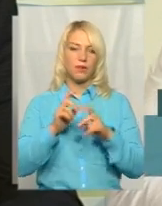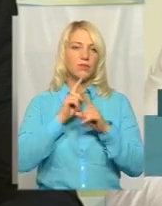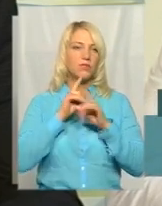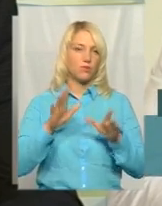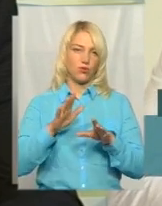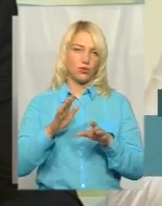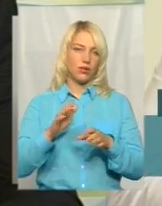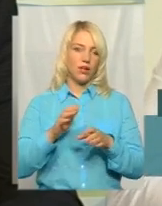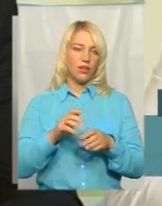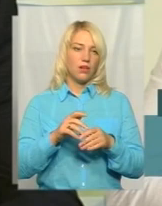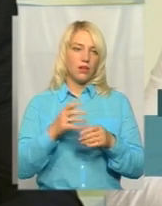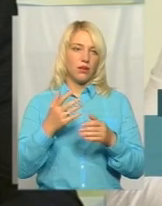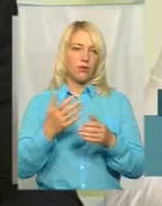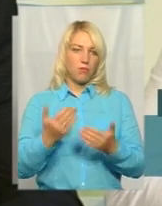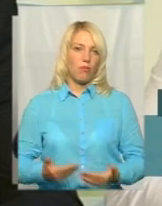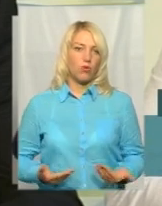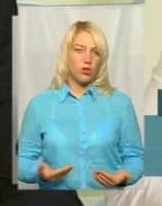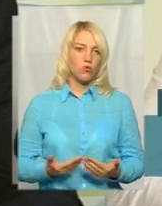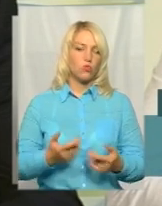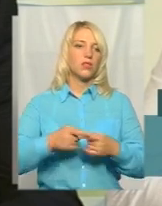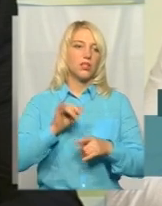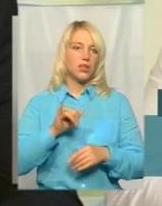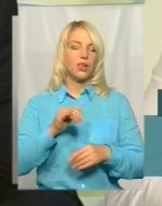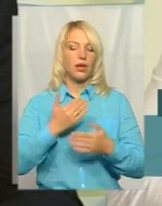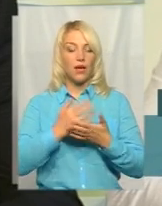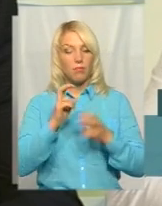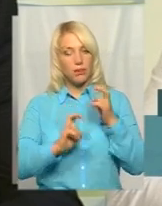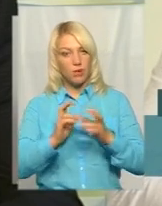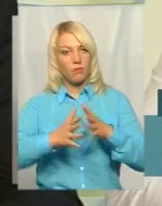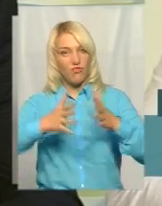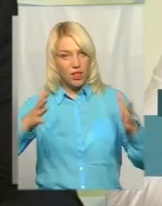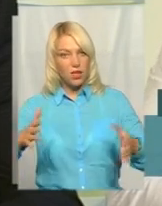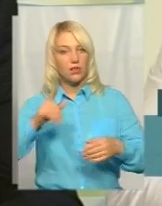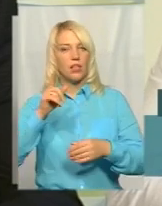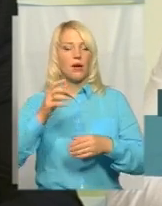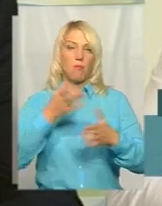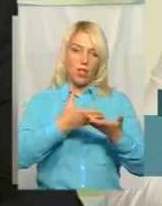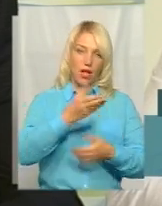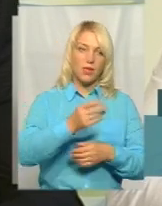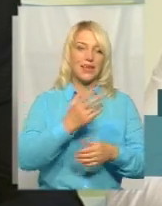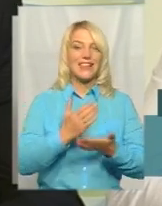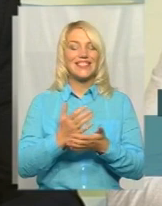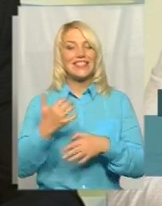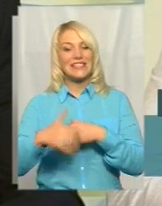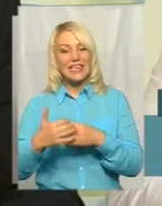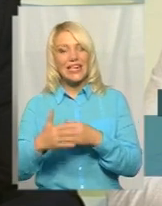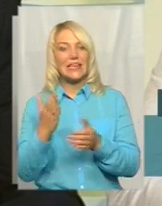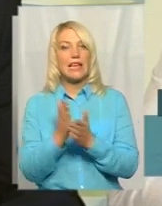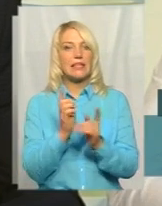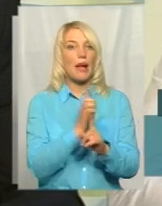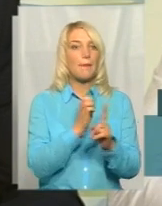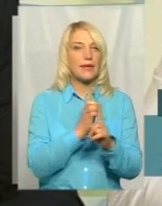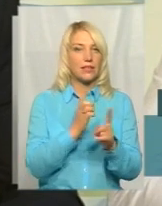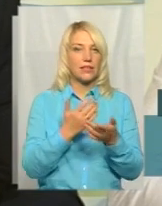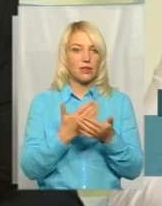зможе потягнути. У нас є підприємці, які великі підприємства, ті платять, є середні, є мілкі. Тобто треба розуміти, які. Є такі,